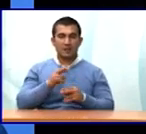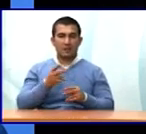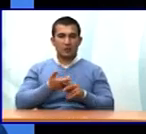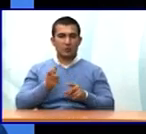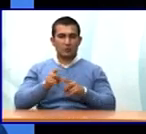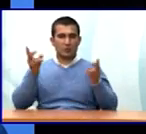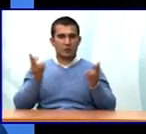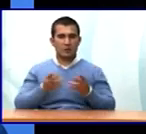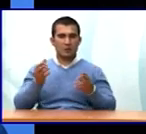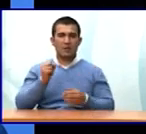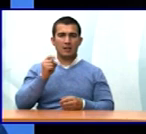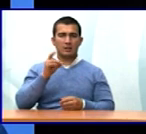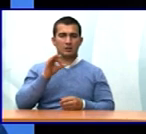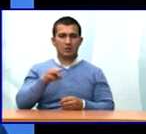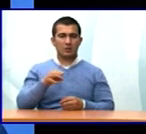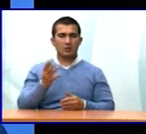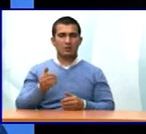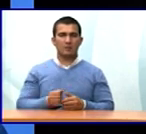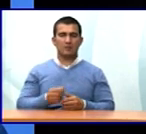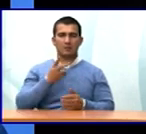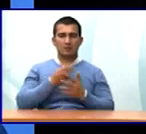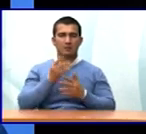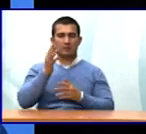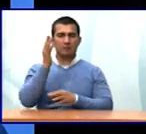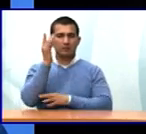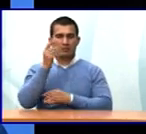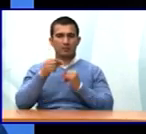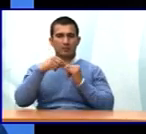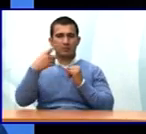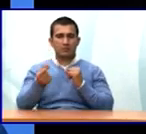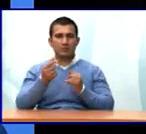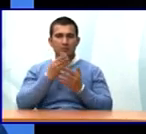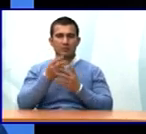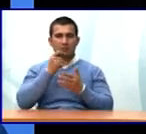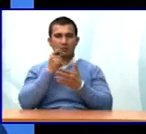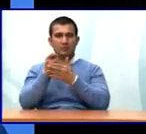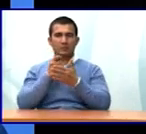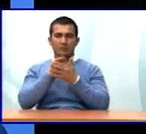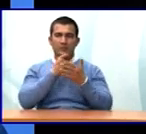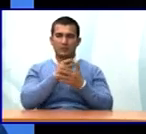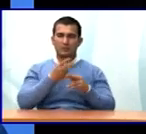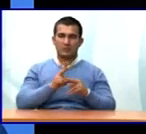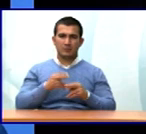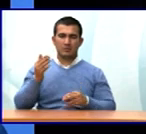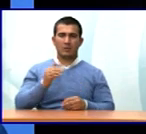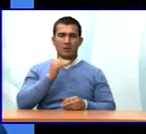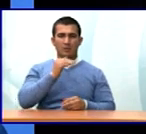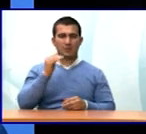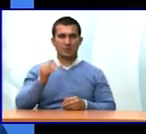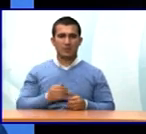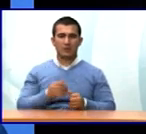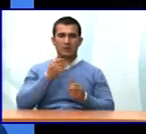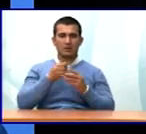ekan. Azotchi azot poya va barglarning o'sishini ta'minlab berar ekan. Fosfor